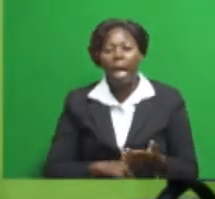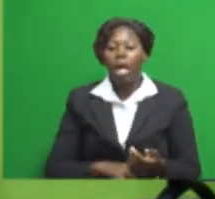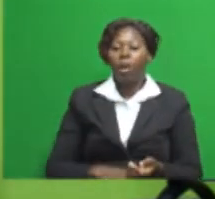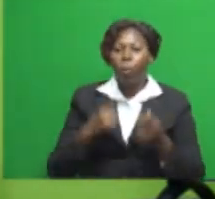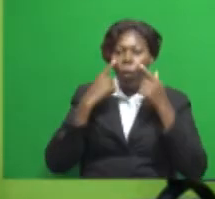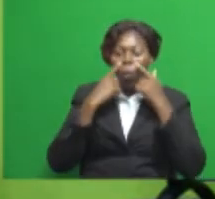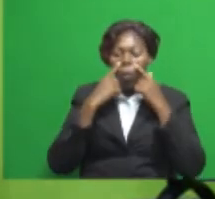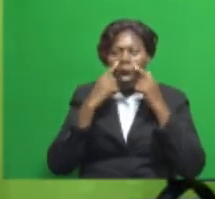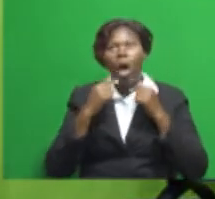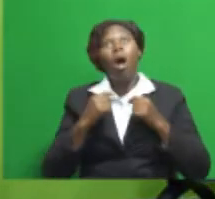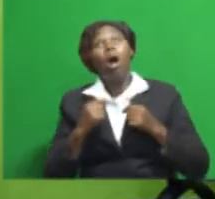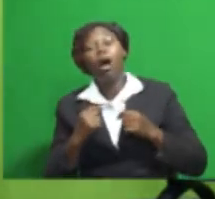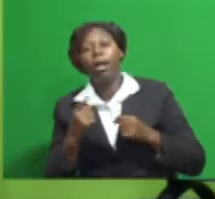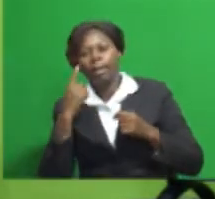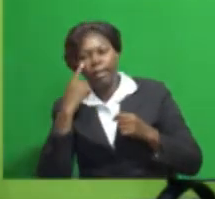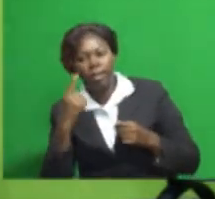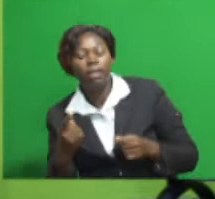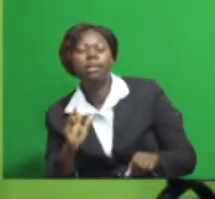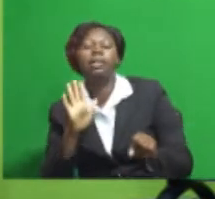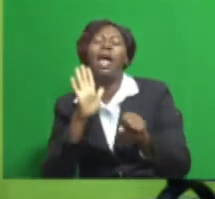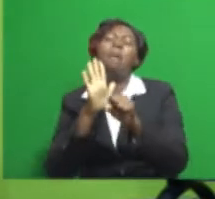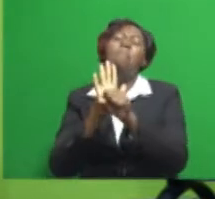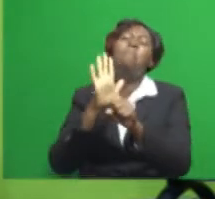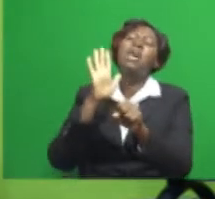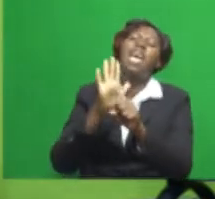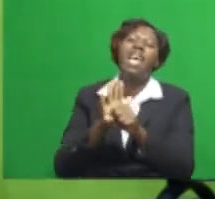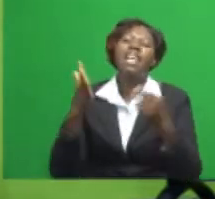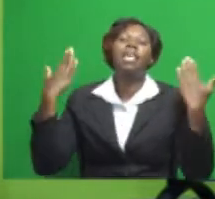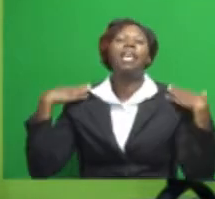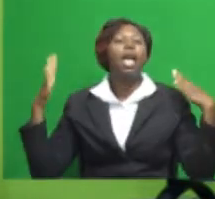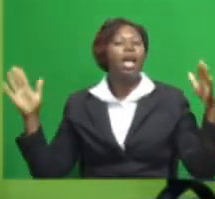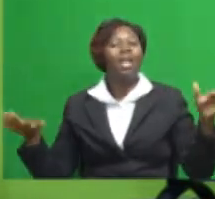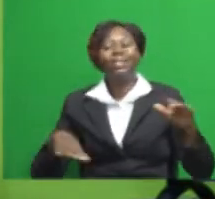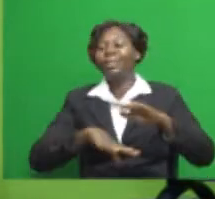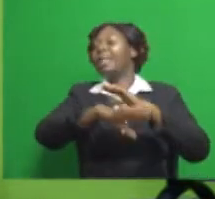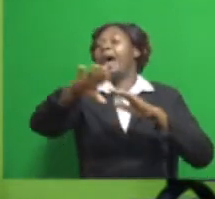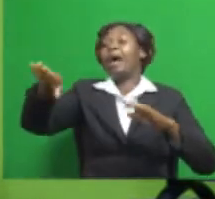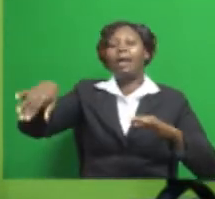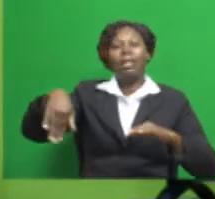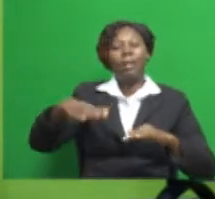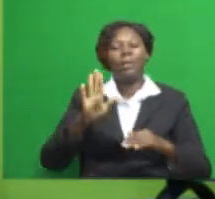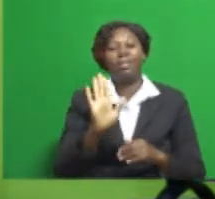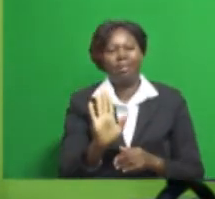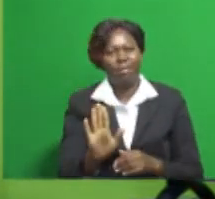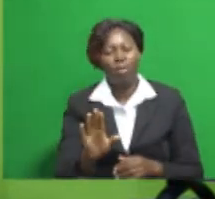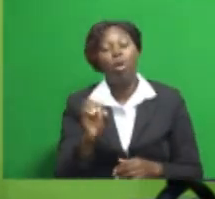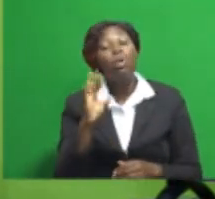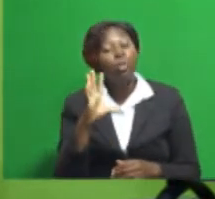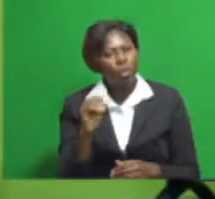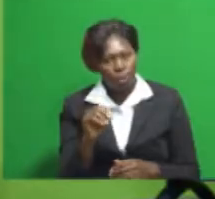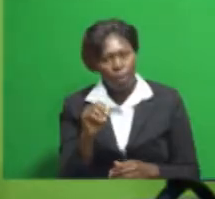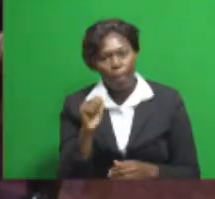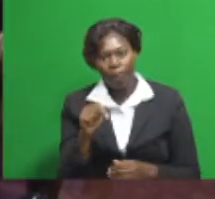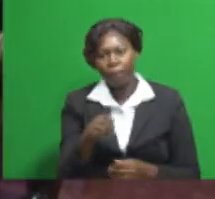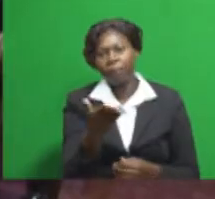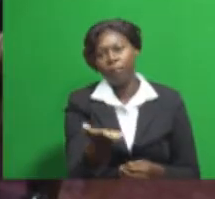munhu waMwari. Hanzi Elisha zvaipota achiita, aipota achiudza mambo aitonga nguva iyoyo. Kuti muri kutewa nevanhu